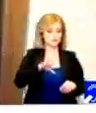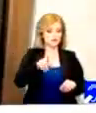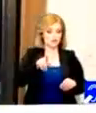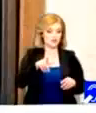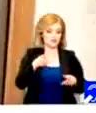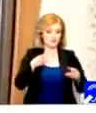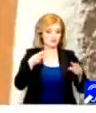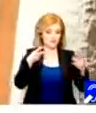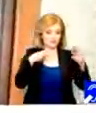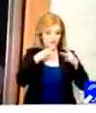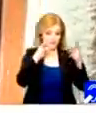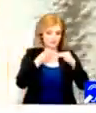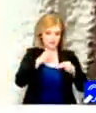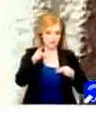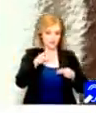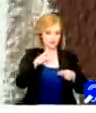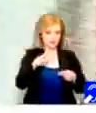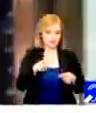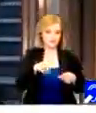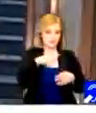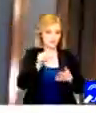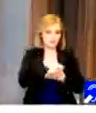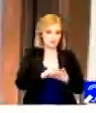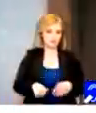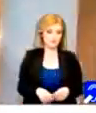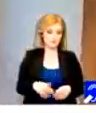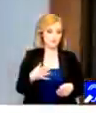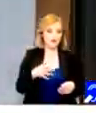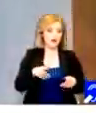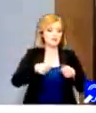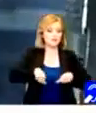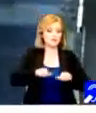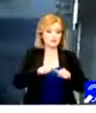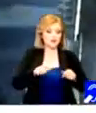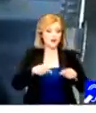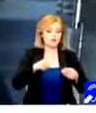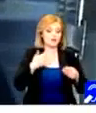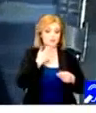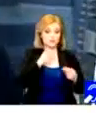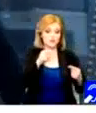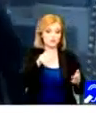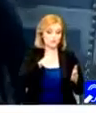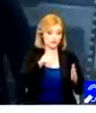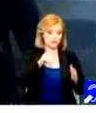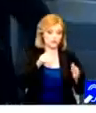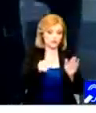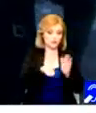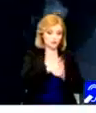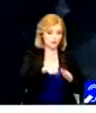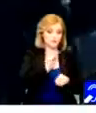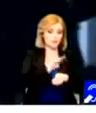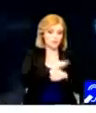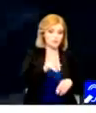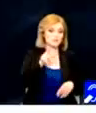fals, Sergiu Lucinski este acum căutat pentru a-și sfăși pedapsa. Direcția Națională Anticorupție l-a acuzat pe fiul fostului președinte Basarabean